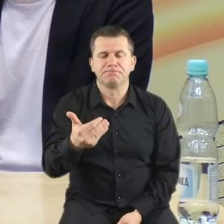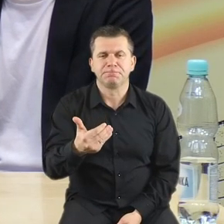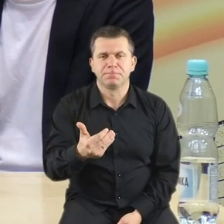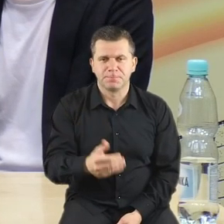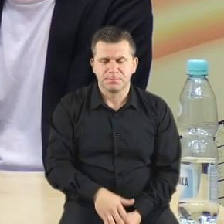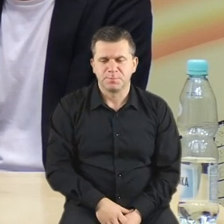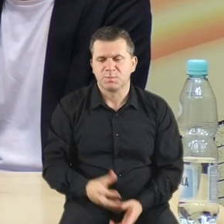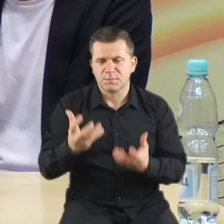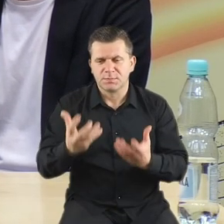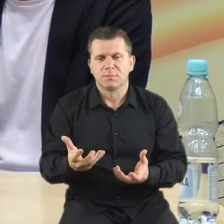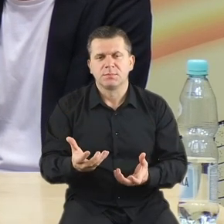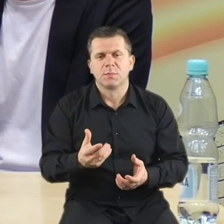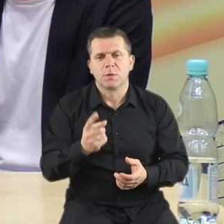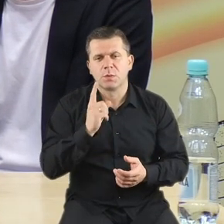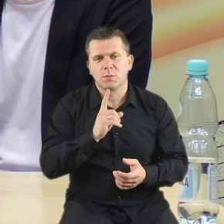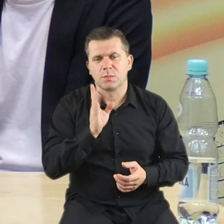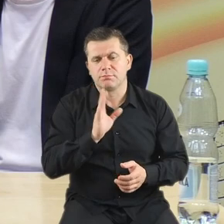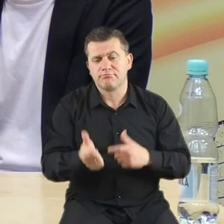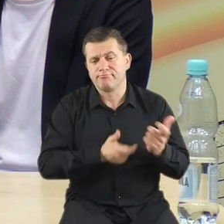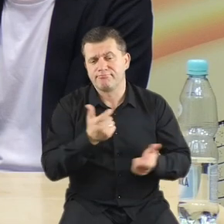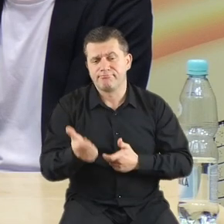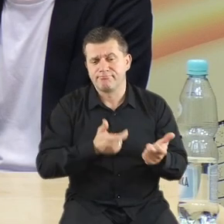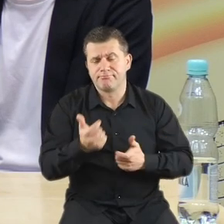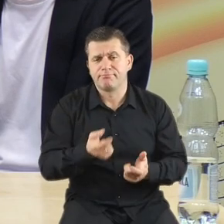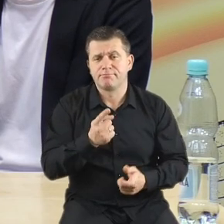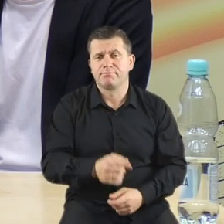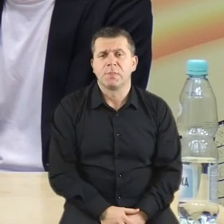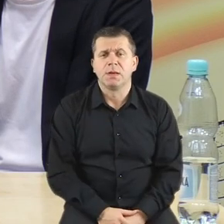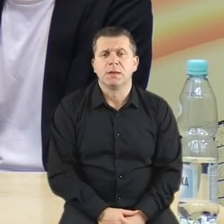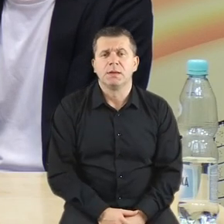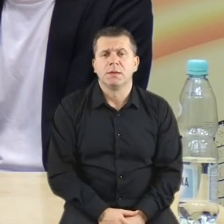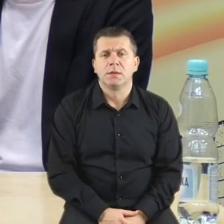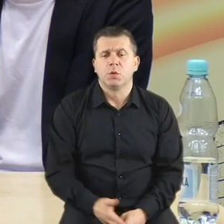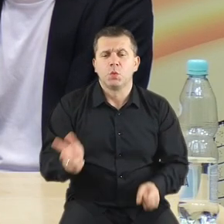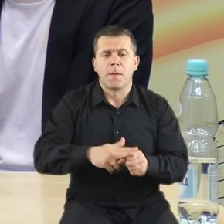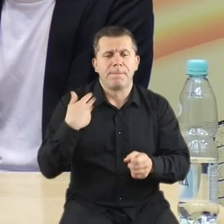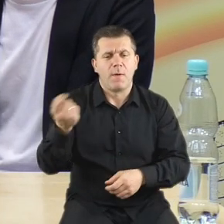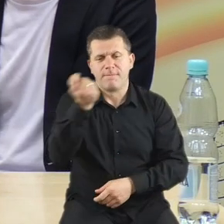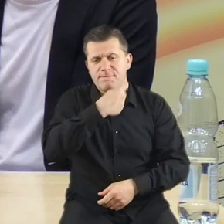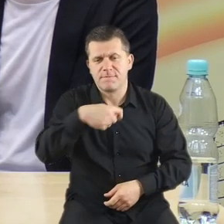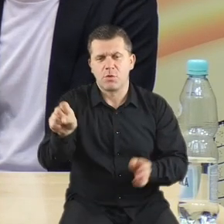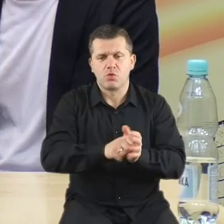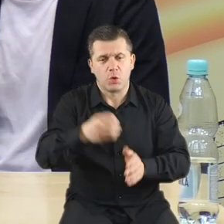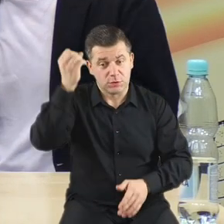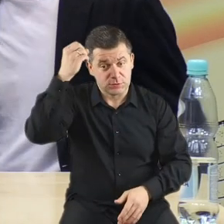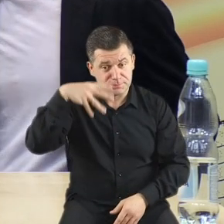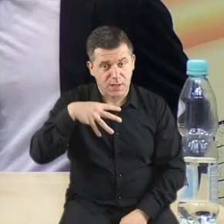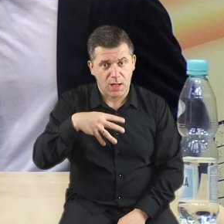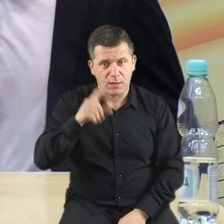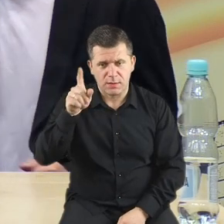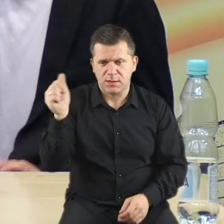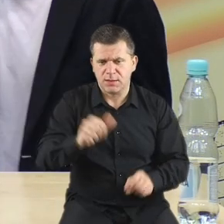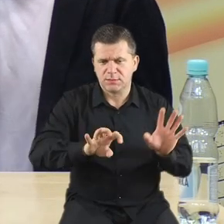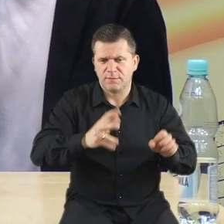ilu wielu, ale po prostu jeden z tych, którzy wyjechali, wjeżdżają do Hiszpanii, aby tam w 1933